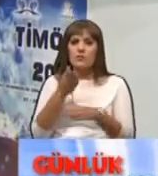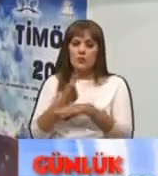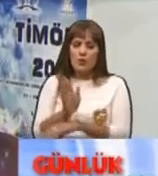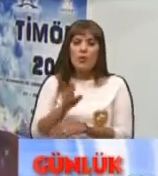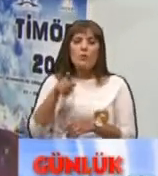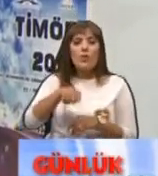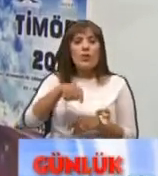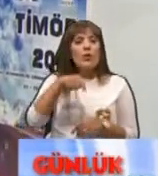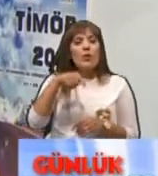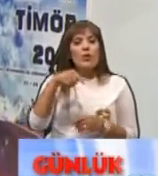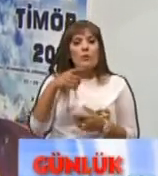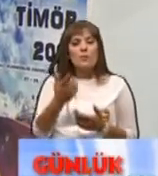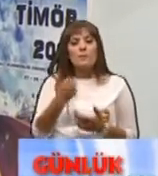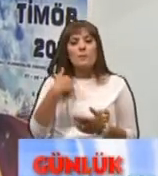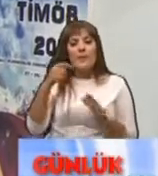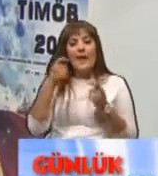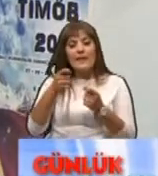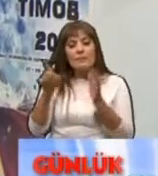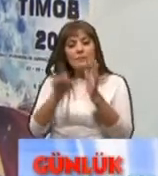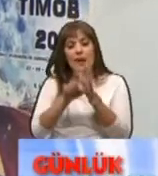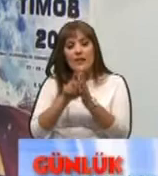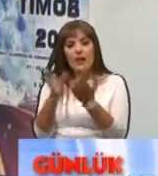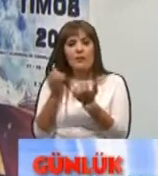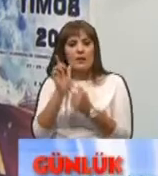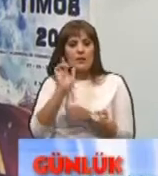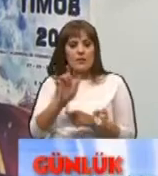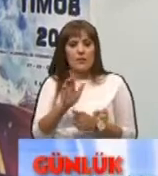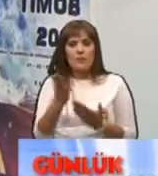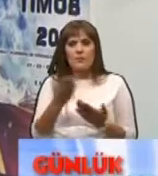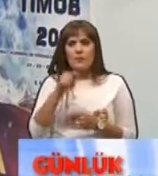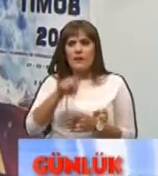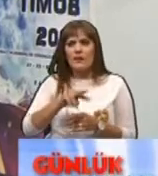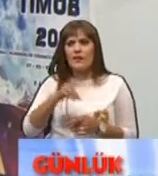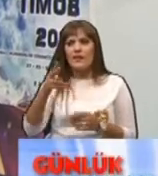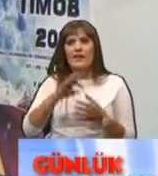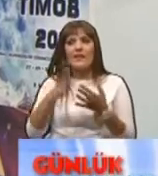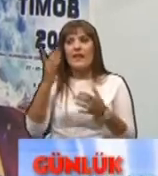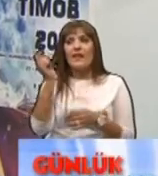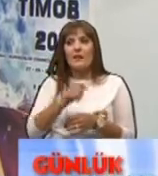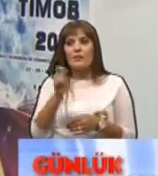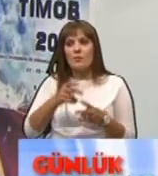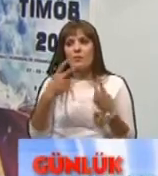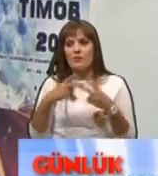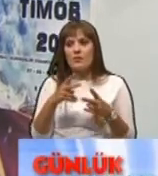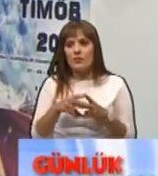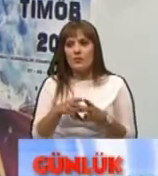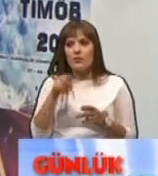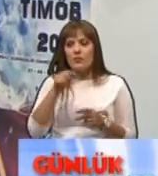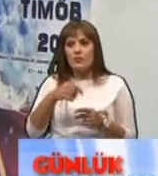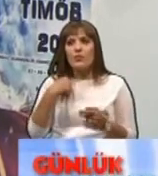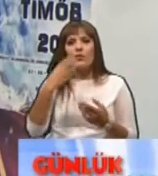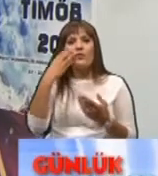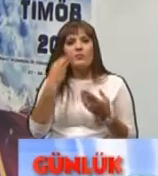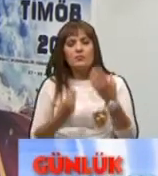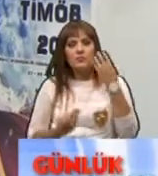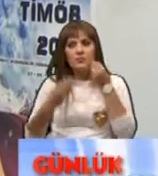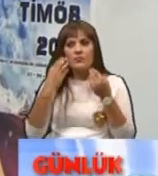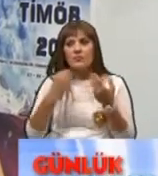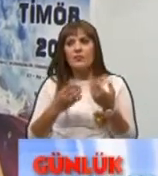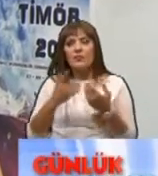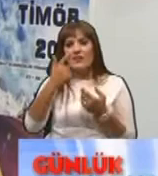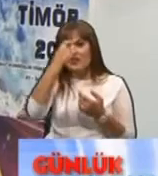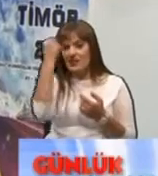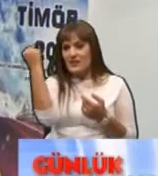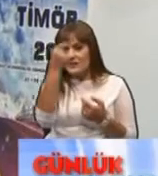bir yetki belgesi almaları gerekiyor en azından. Peki şimdi geçelim bakalım neler yapabiliyoruz. bu işte sarkmalar, efendim